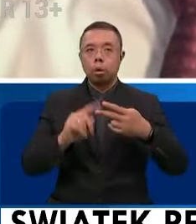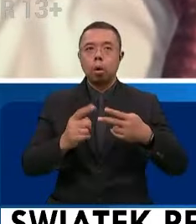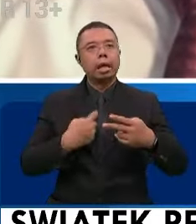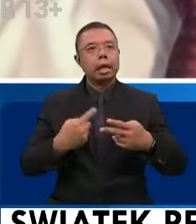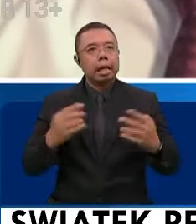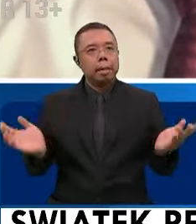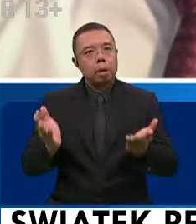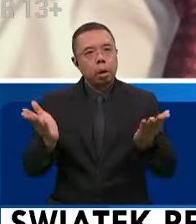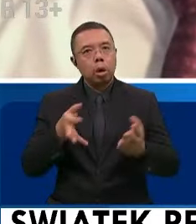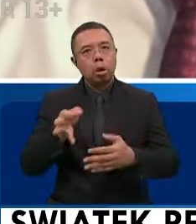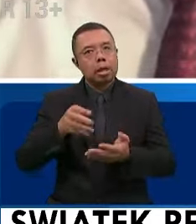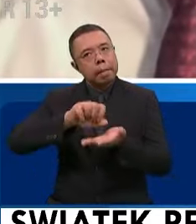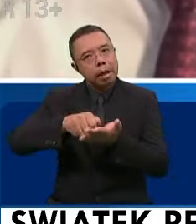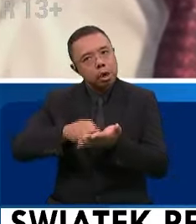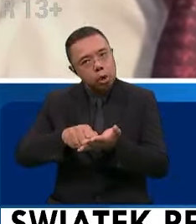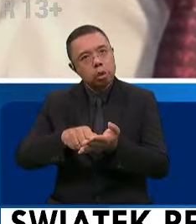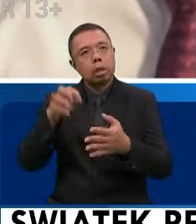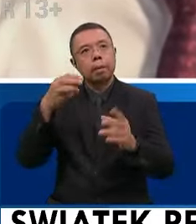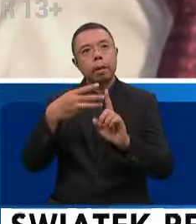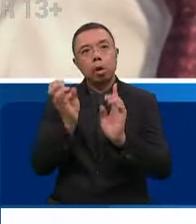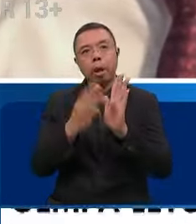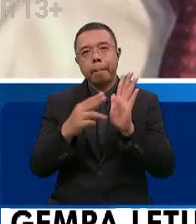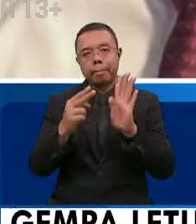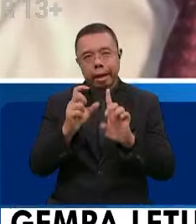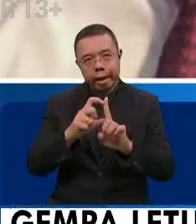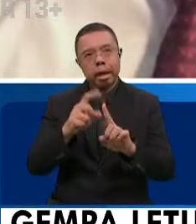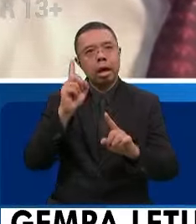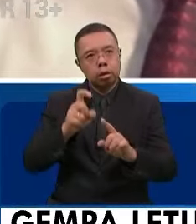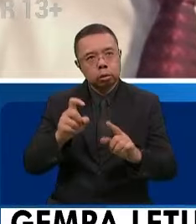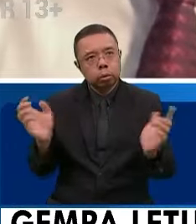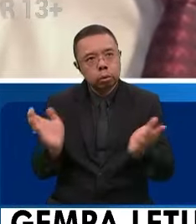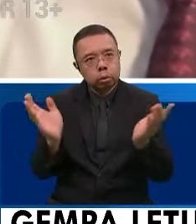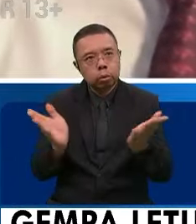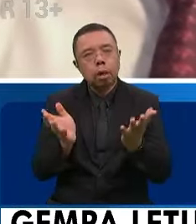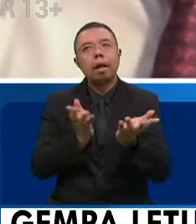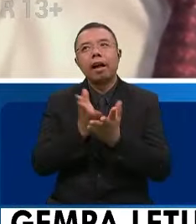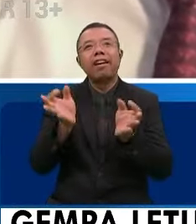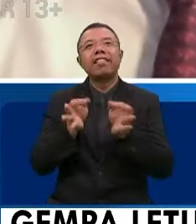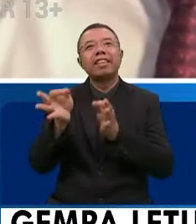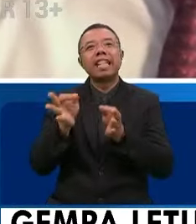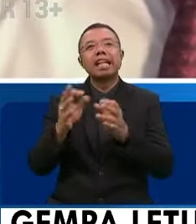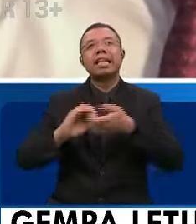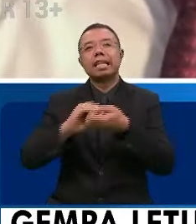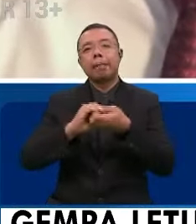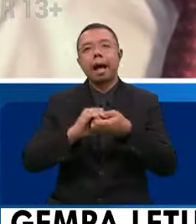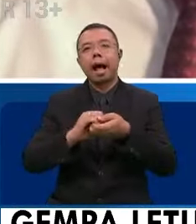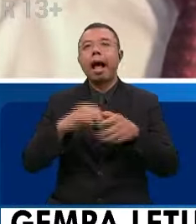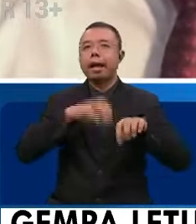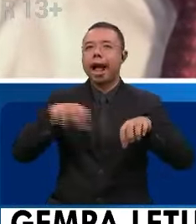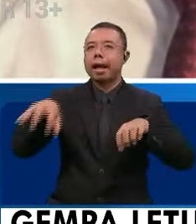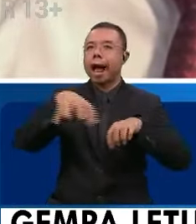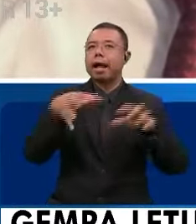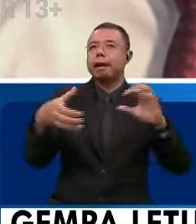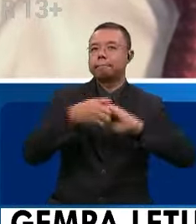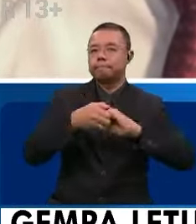Kota Madiun, terutama BUMD, penguatan BUMD-nya ini melalui fasilitasi kerjasama antar daerah, karena Kota